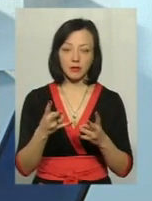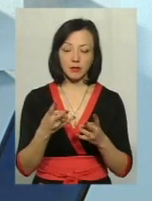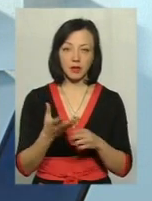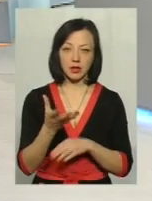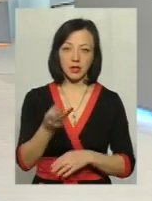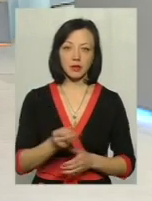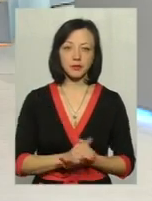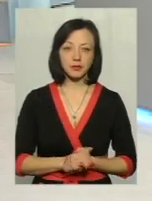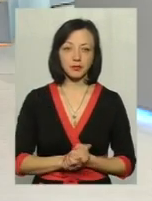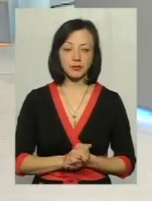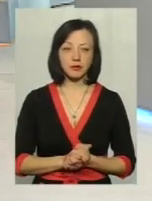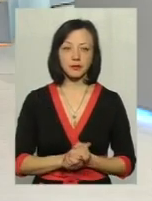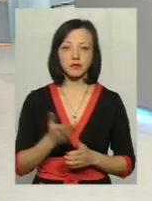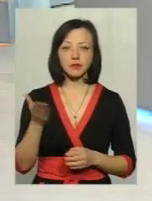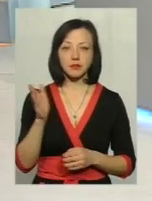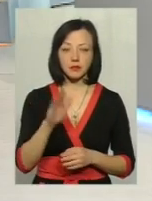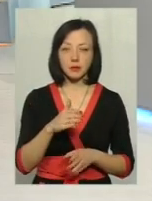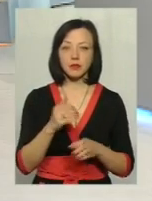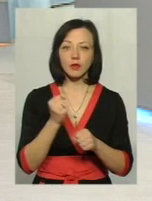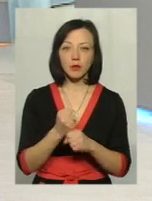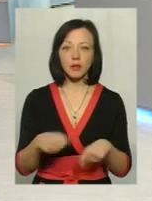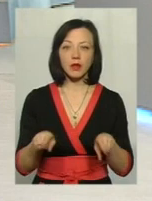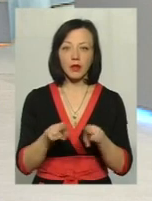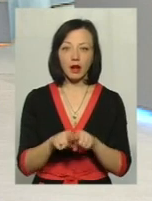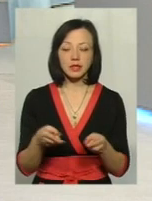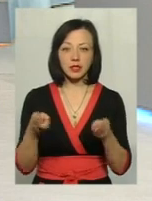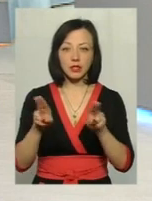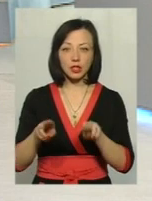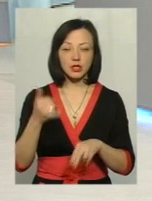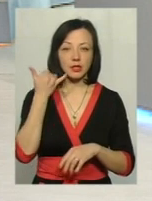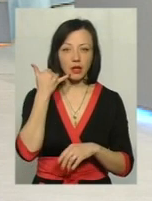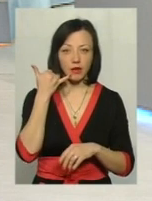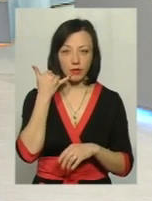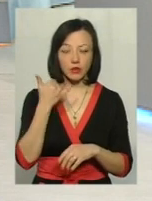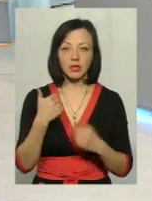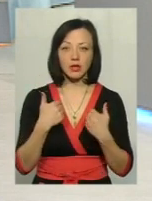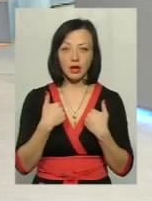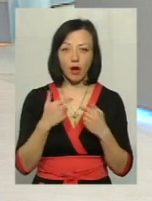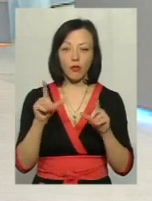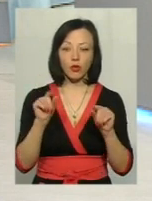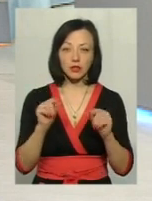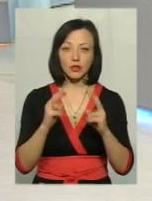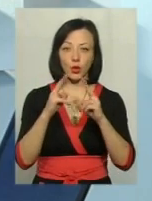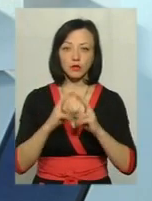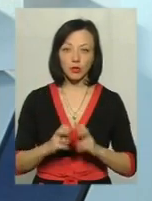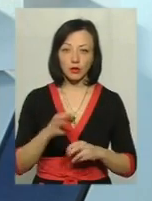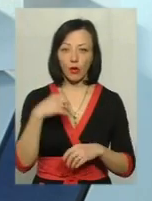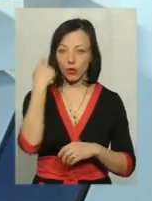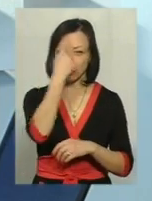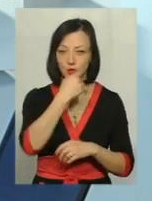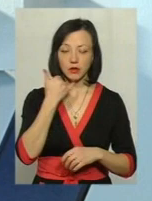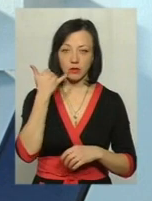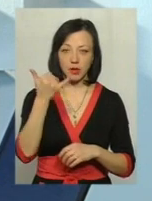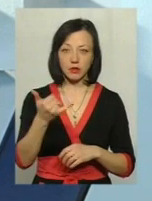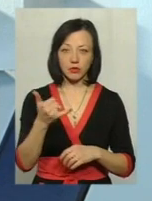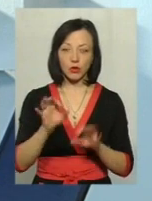гривнів. Ну, давайте ми тут поступимо таким чином. Залиште телефон, і я в понеділок розберусь, і я вам особисто